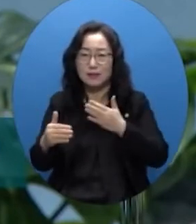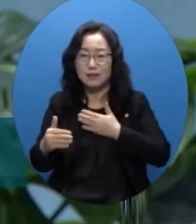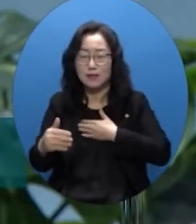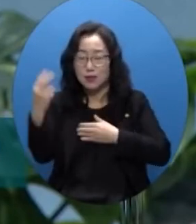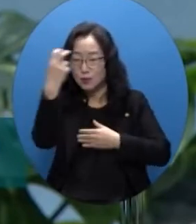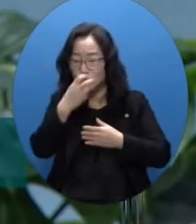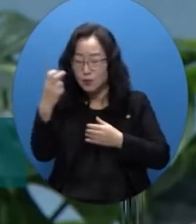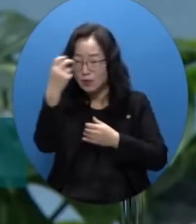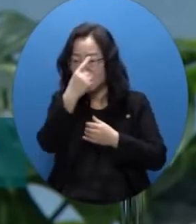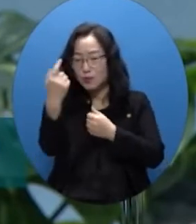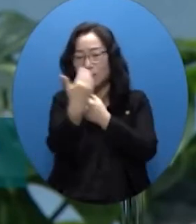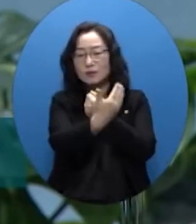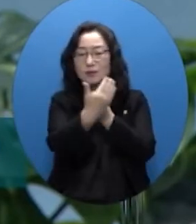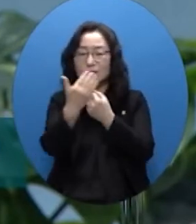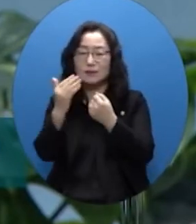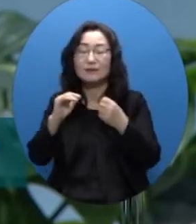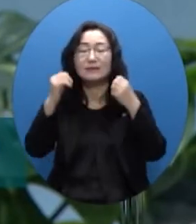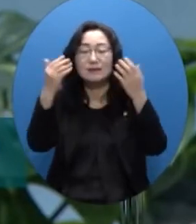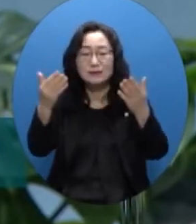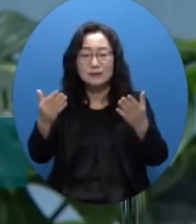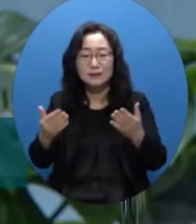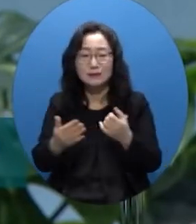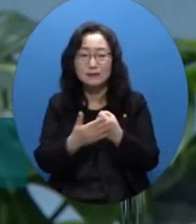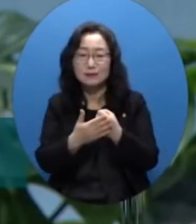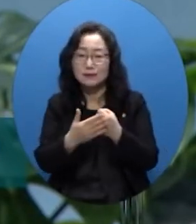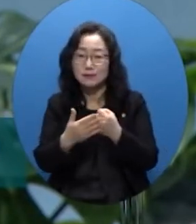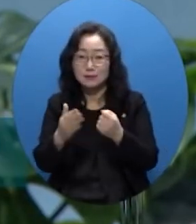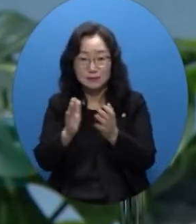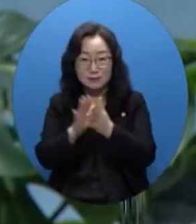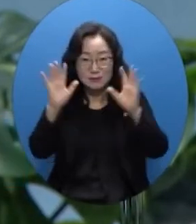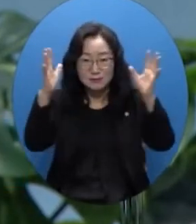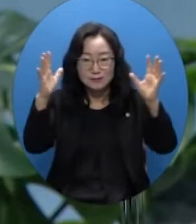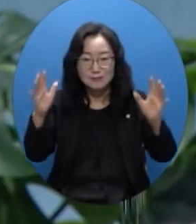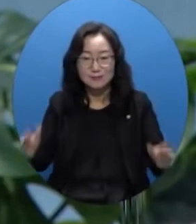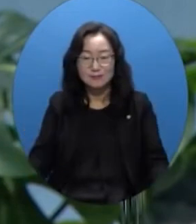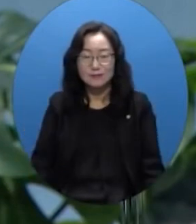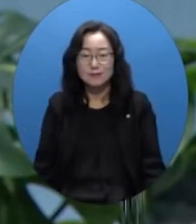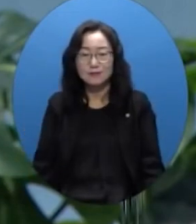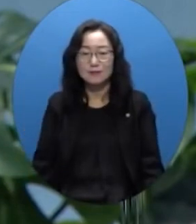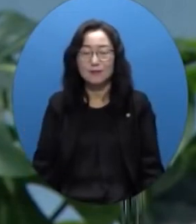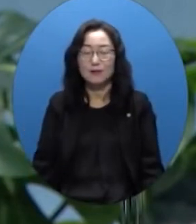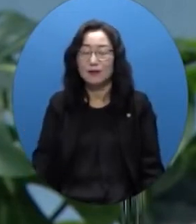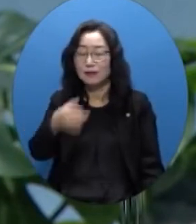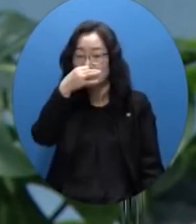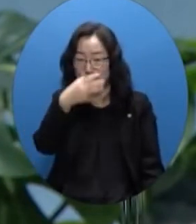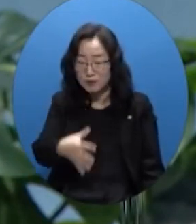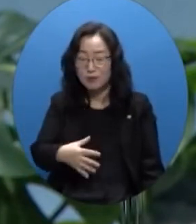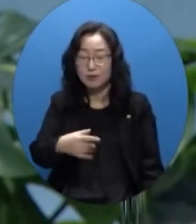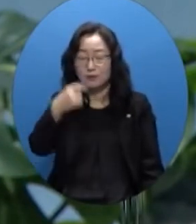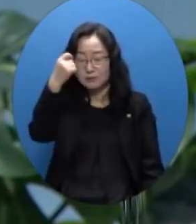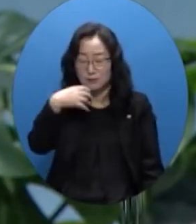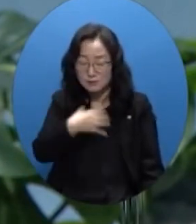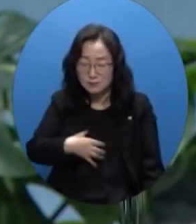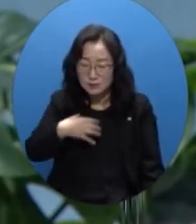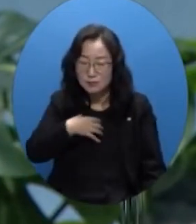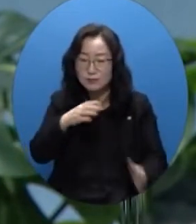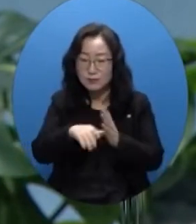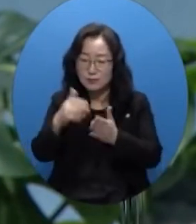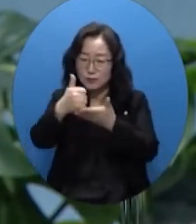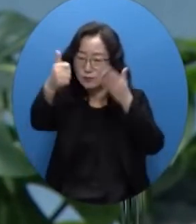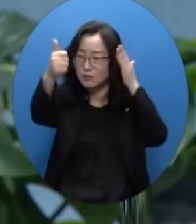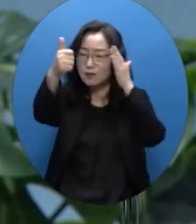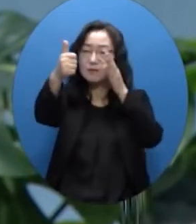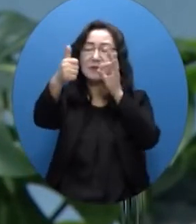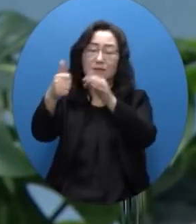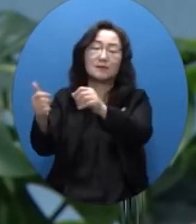나를 돌아 벗으 리 할렐루야 힘들때 슬플때 괴로울 때 우리 주물 받아보시기